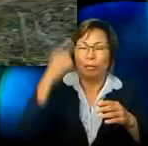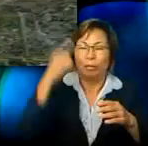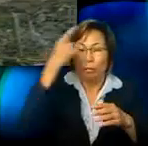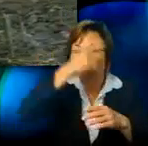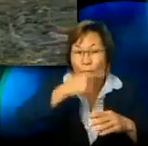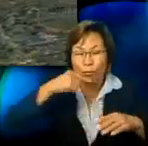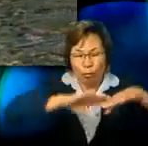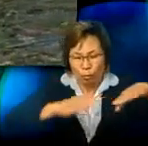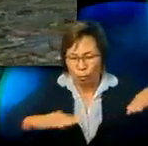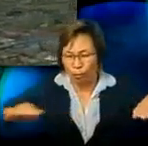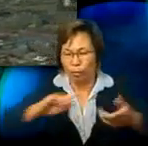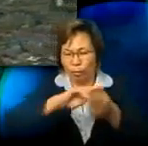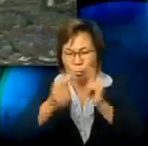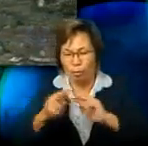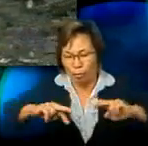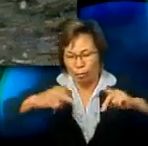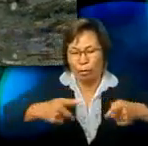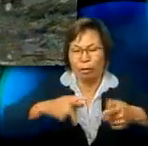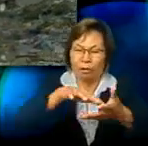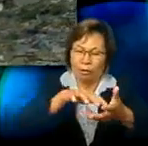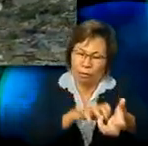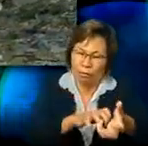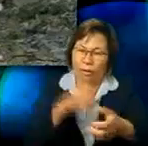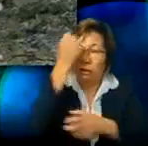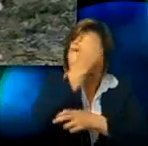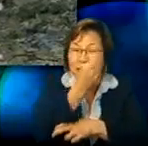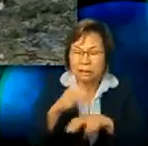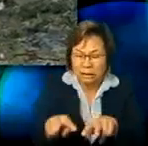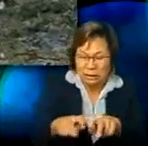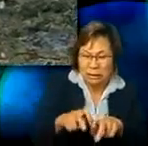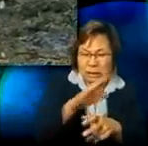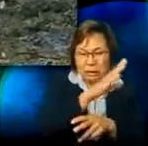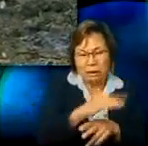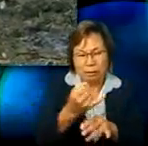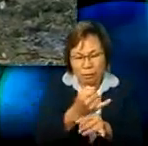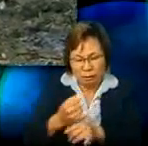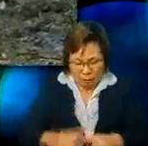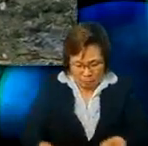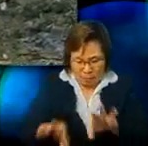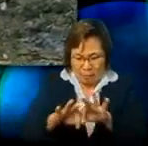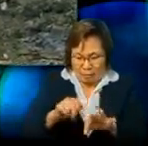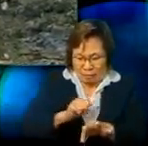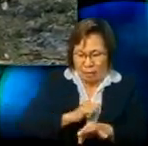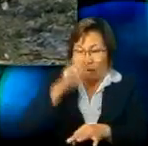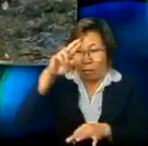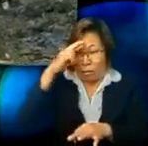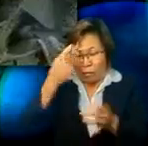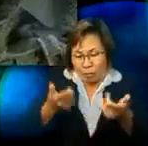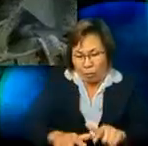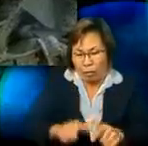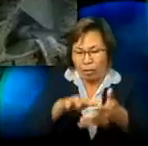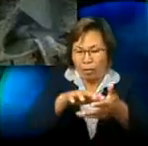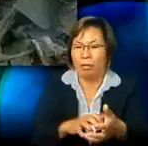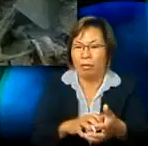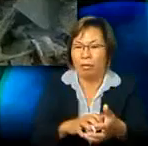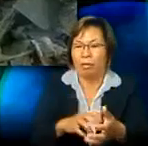struktur muka bumi yang berubah boleh menyebabkan bencana. Sikap tamak dan menjaga kepentingan diri juga punca